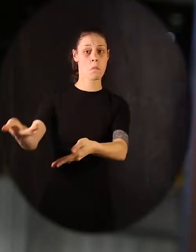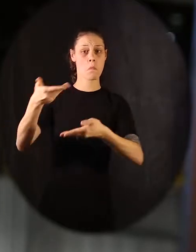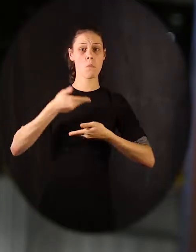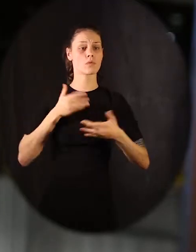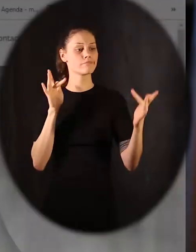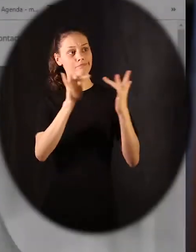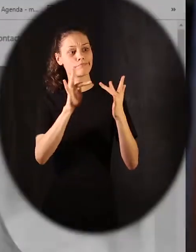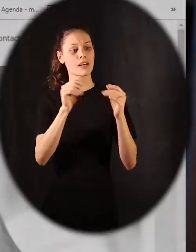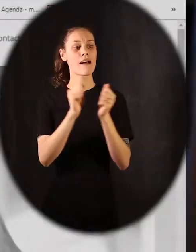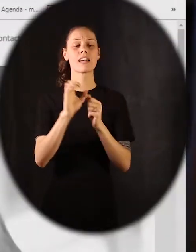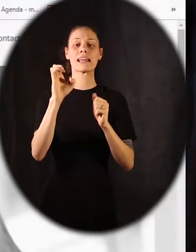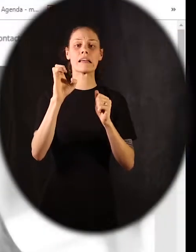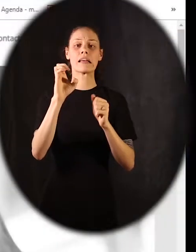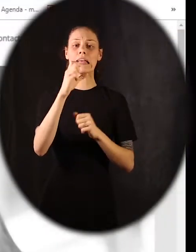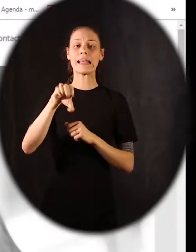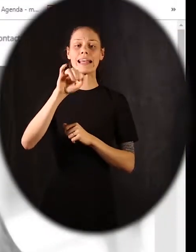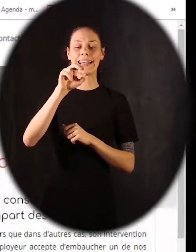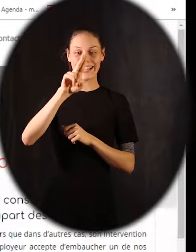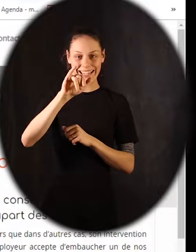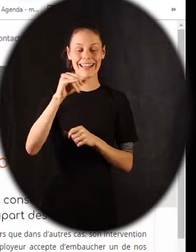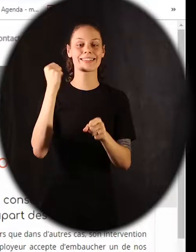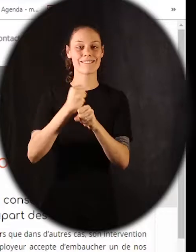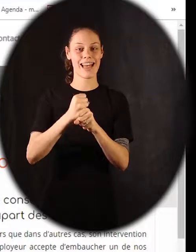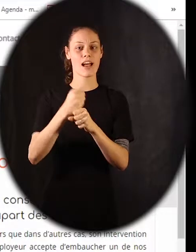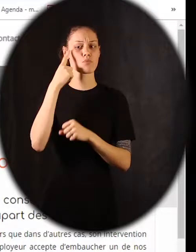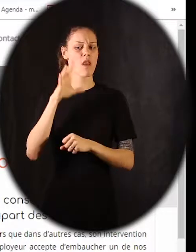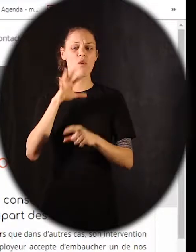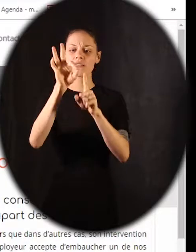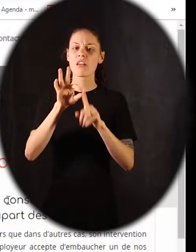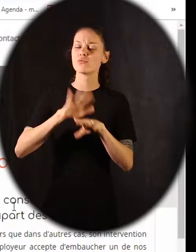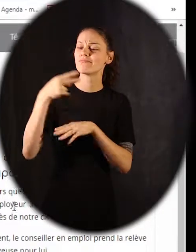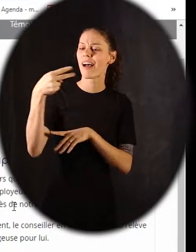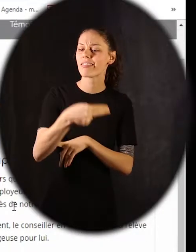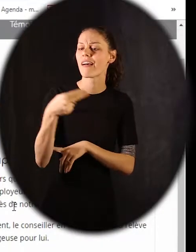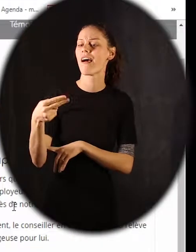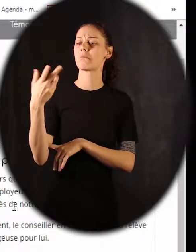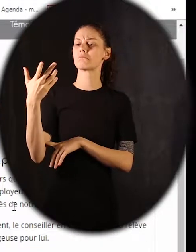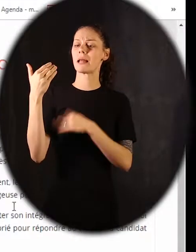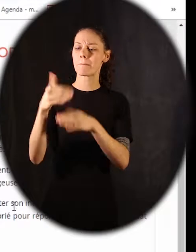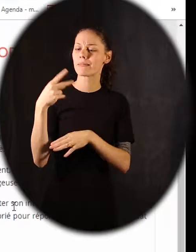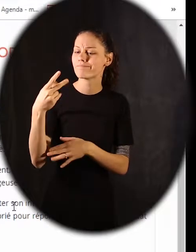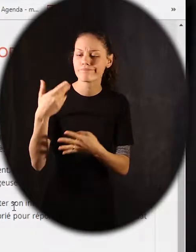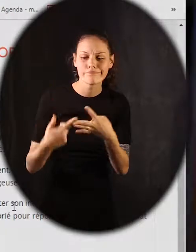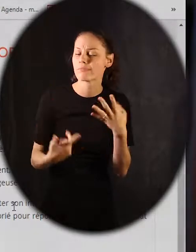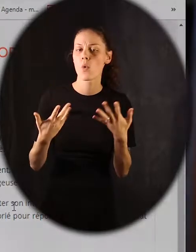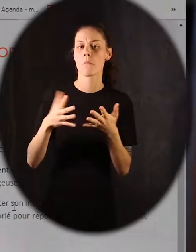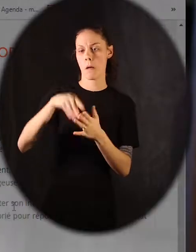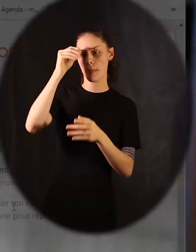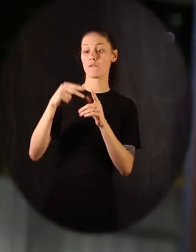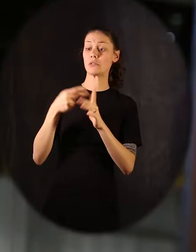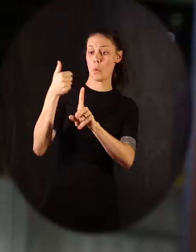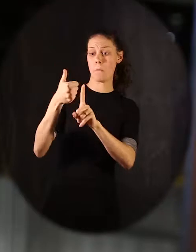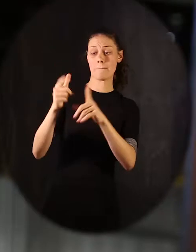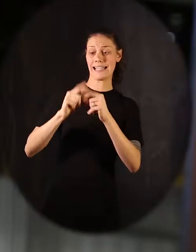de communiquer avec qui il travaille pour avoir des détails sur son handicap, ses contraintes, tout ça, pour en apprendre plus. Alors, c'est pas lui